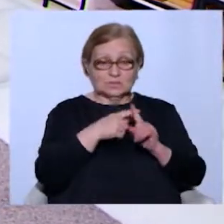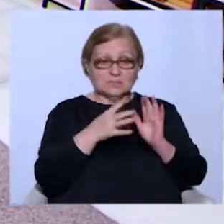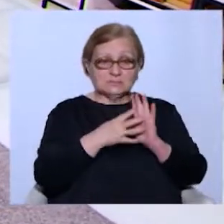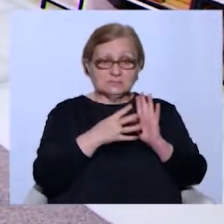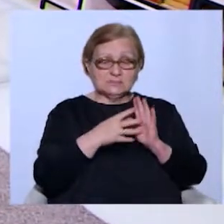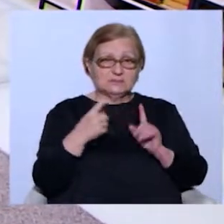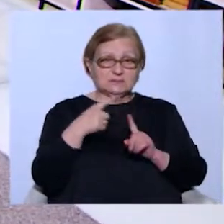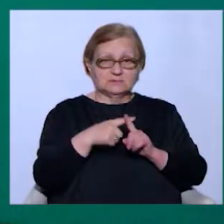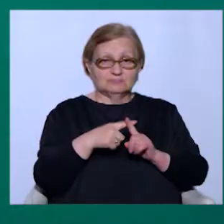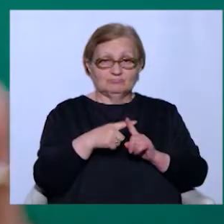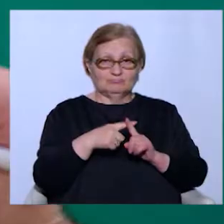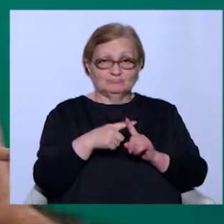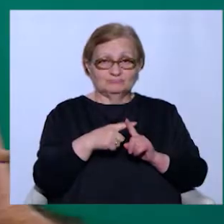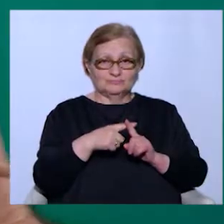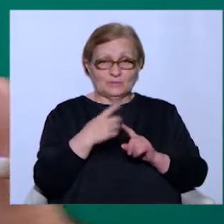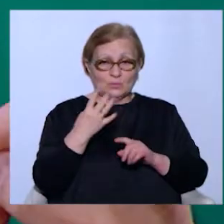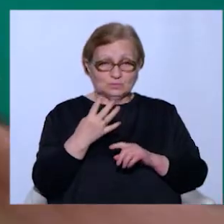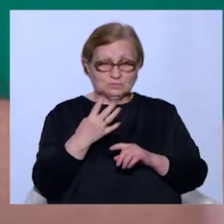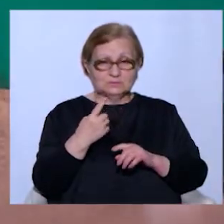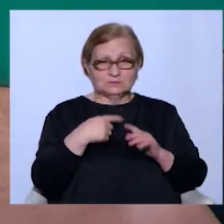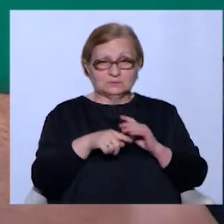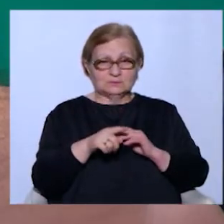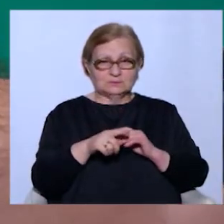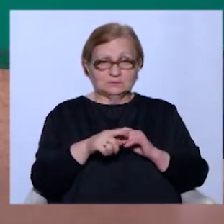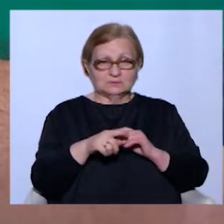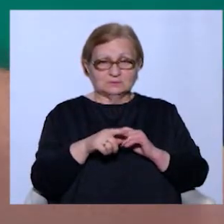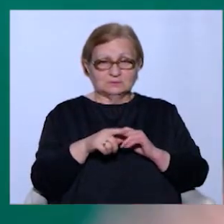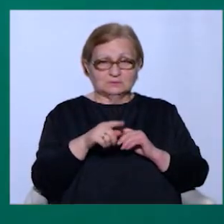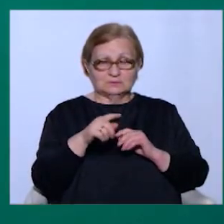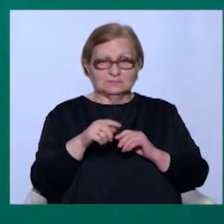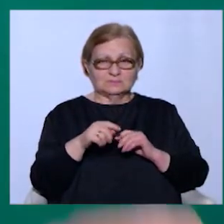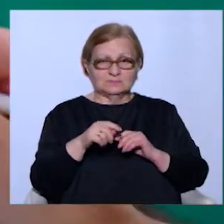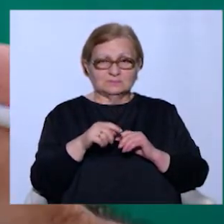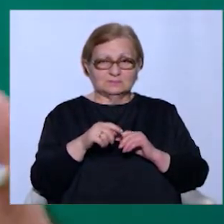ცხრას უნდა დავუმატოთ ოთხი. აქ ხაზები არ დაგვავიწყდეს.